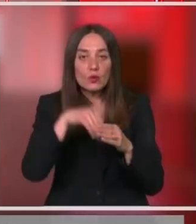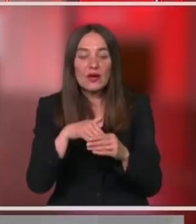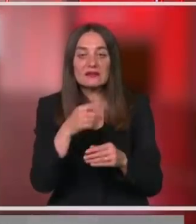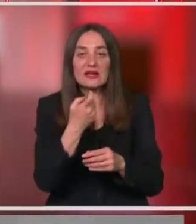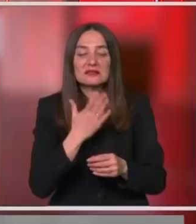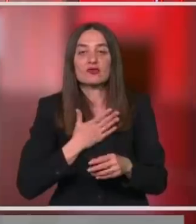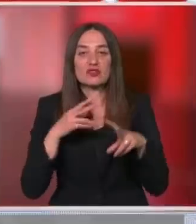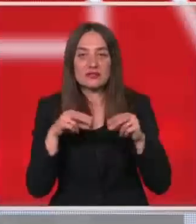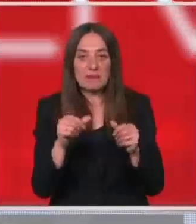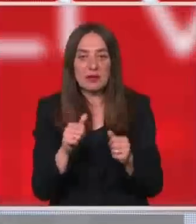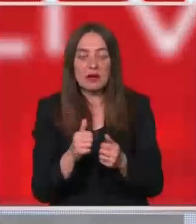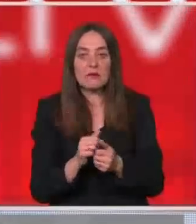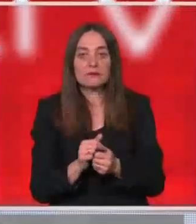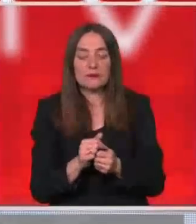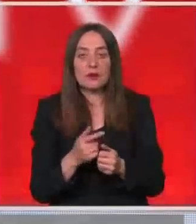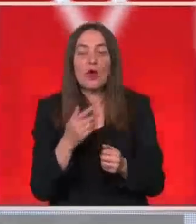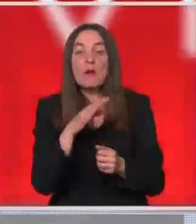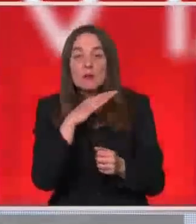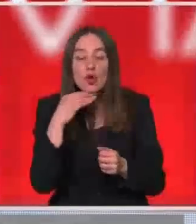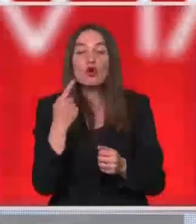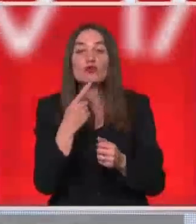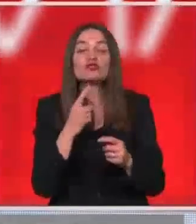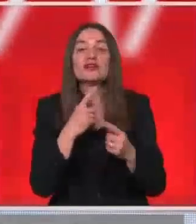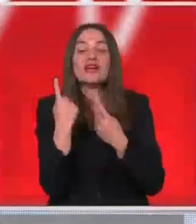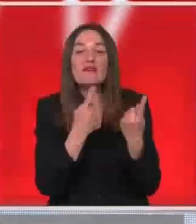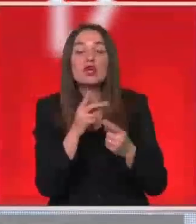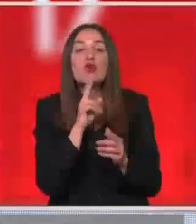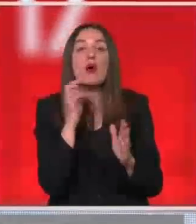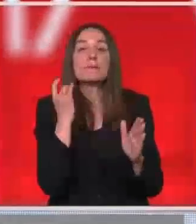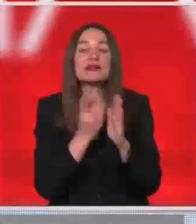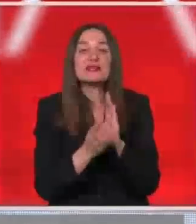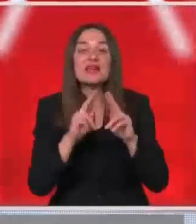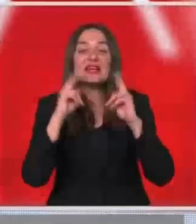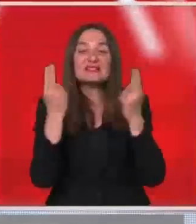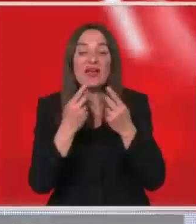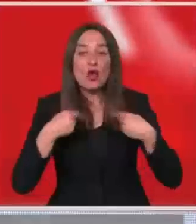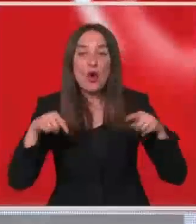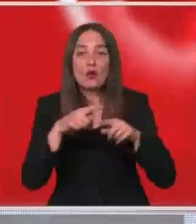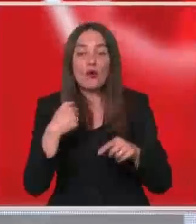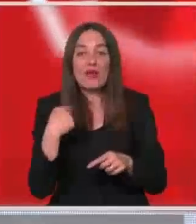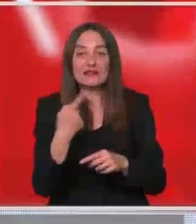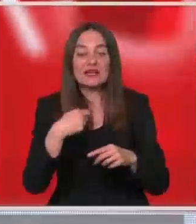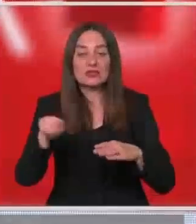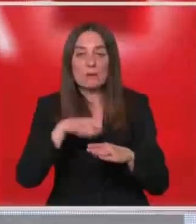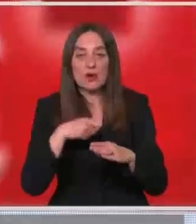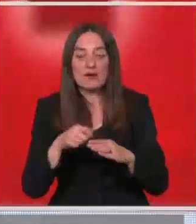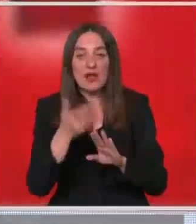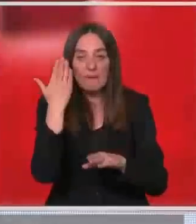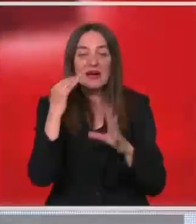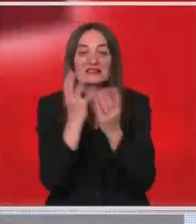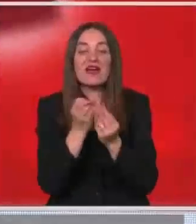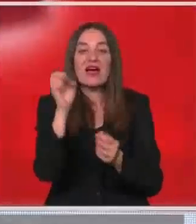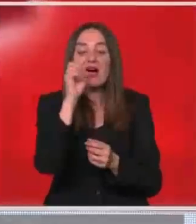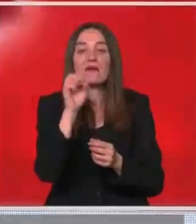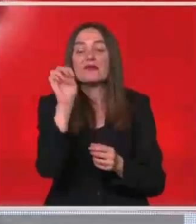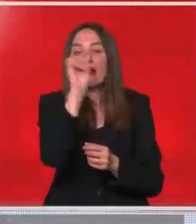naše zemlje. Dakle, u mnogome će zavisiti kojom brzinom će svet oko nas da se oporavlja. Pre svega Evropska